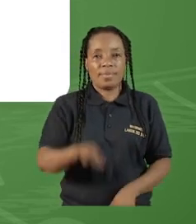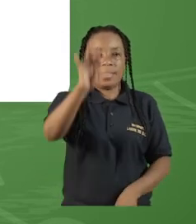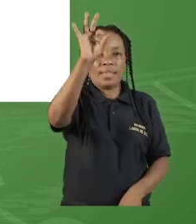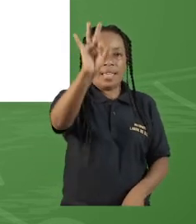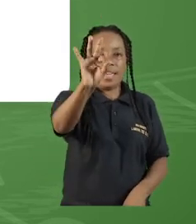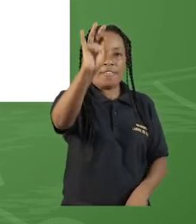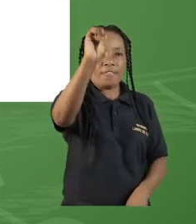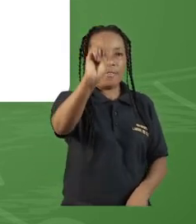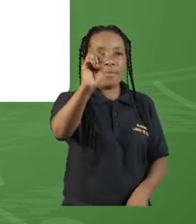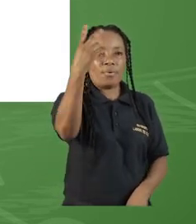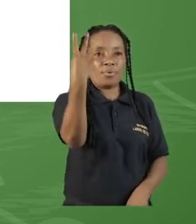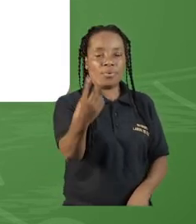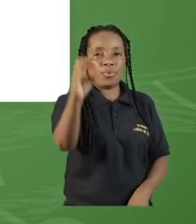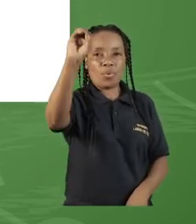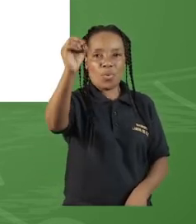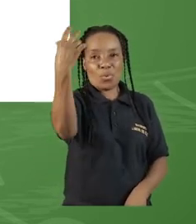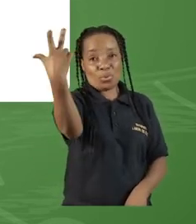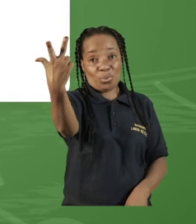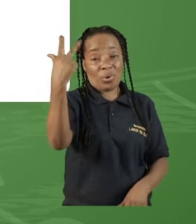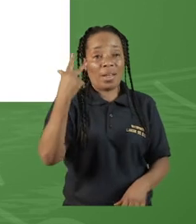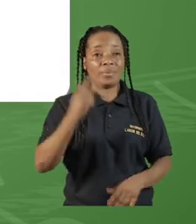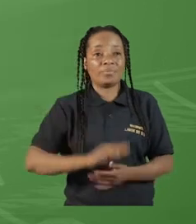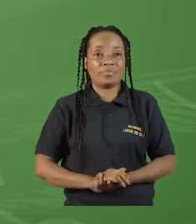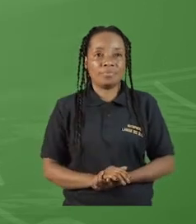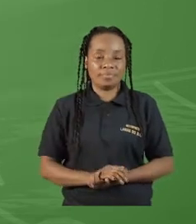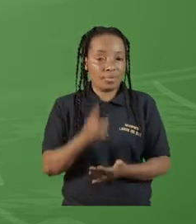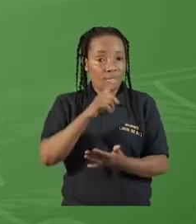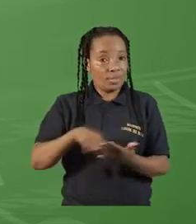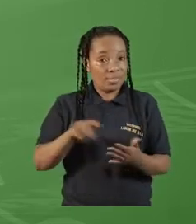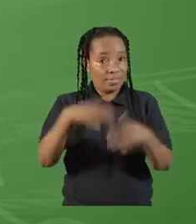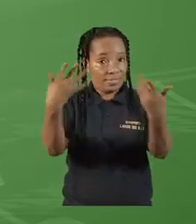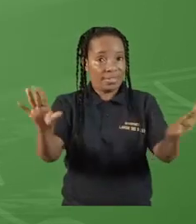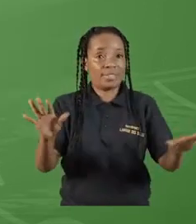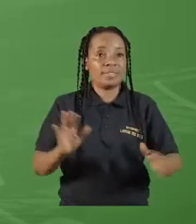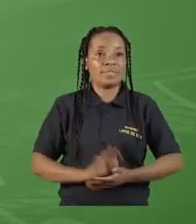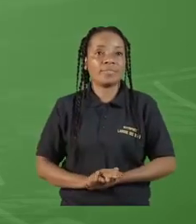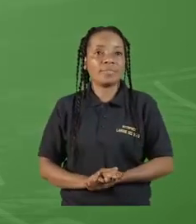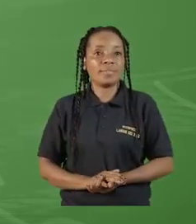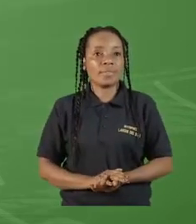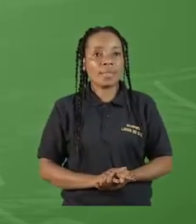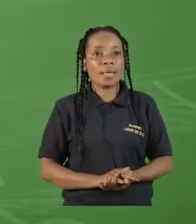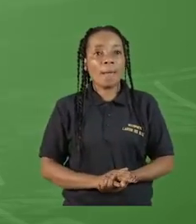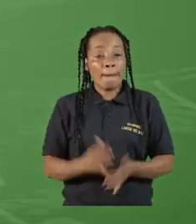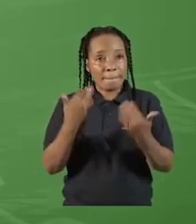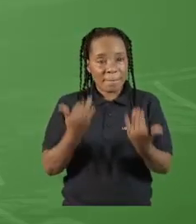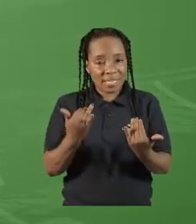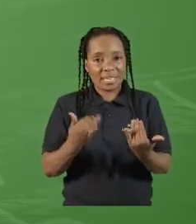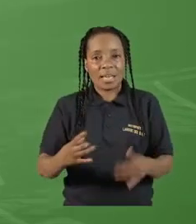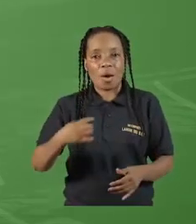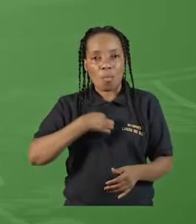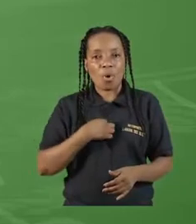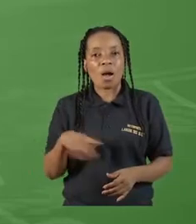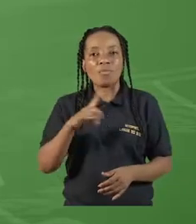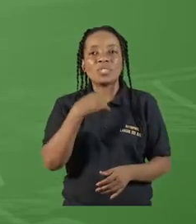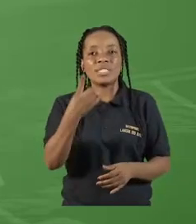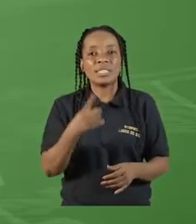Fe2O3. Une fois cette activité d'application terminée, nous allons indiquer quelques méthodes de protection